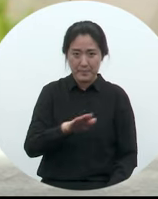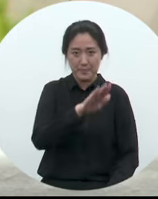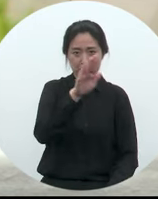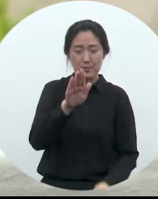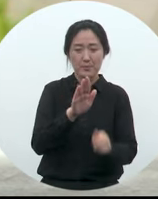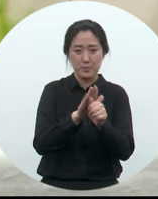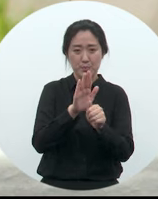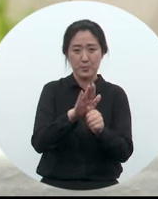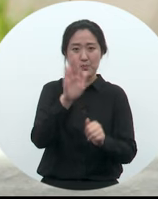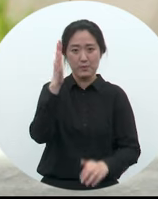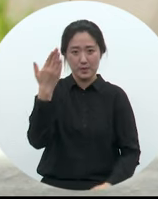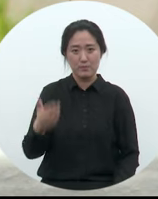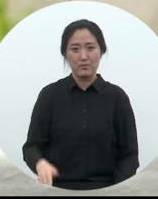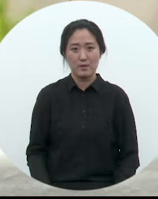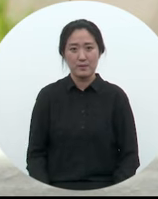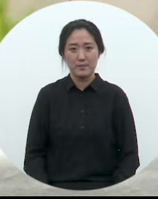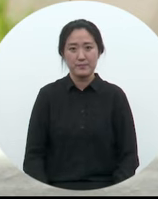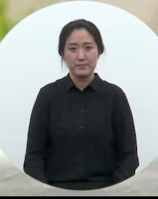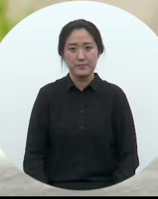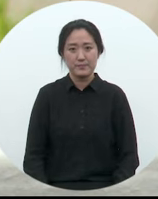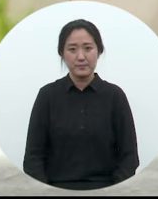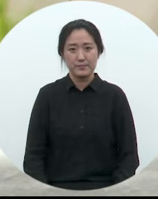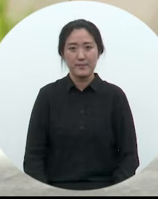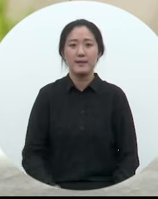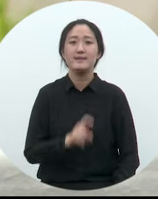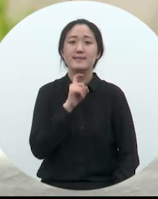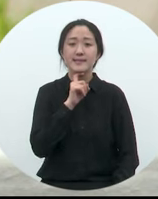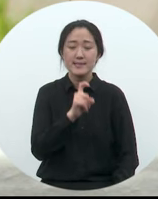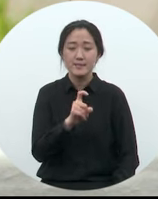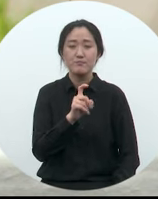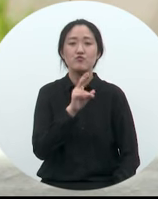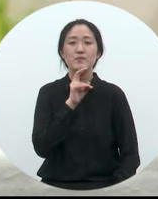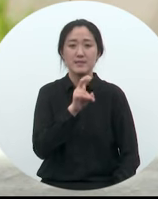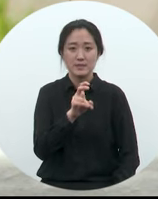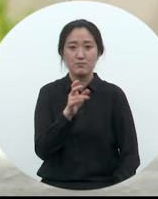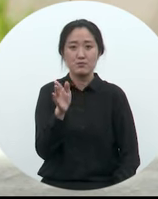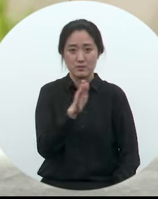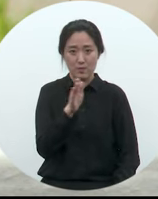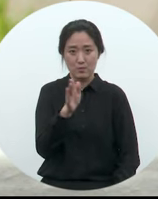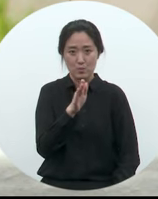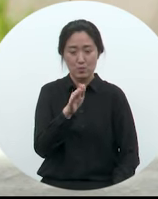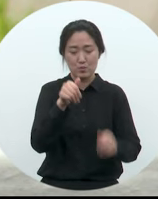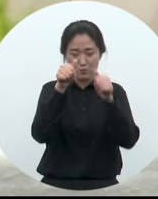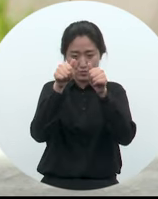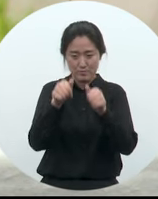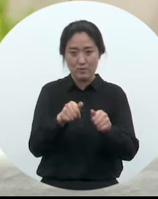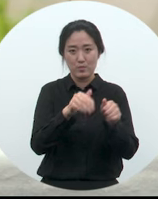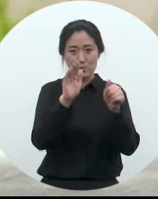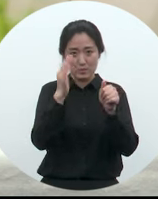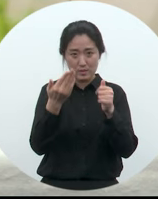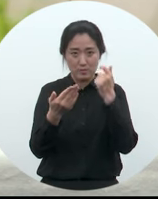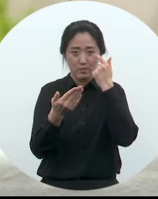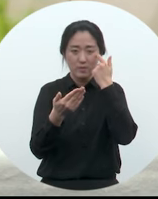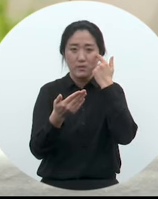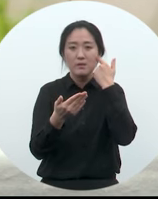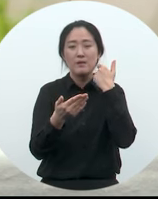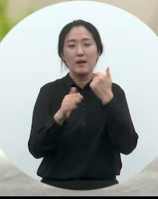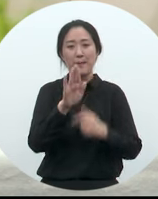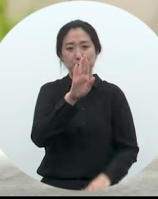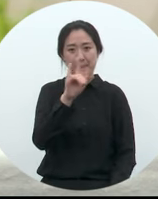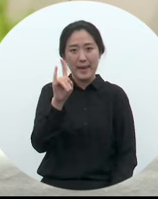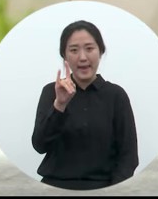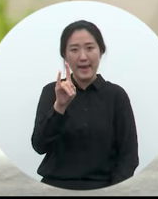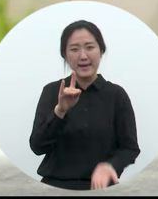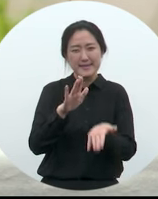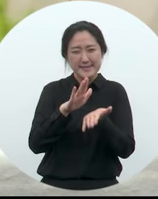때문에 그렇습니다. 그래서 배꼽을 중심으로 시계 방향으로 10분에서 20분 정도 마사지 해주고요. 그리고 또 배를